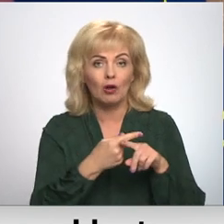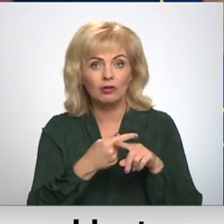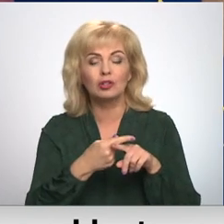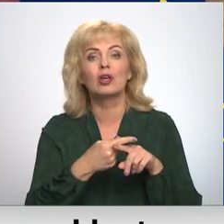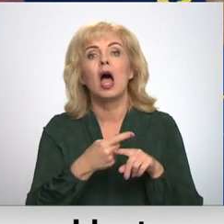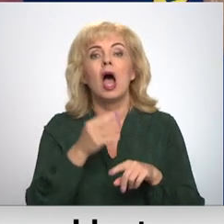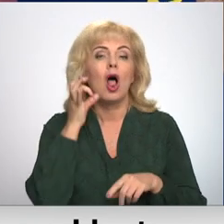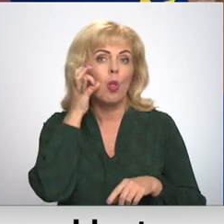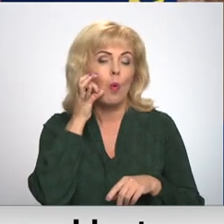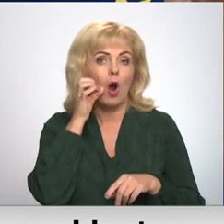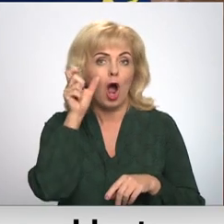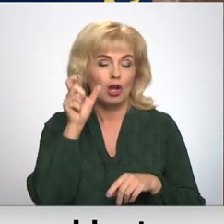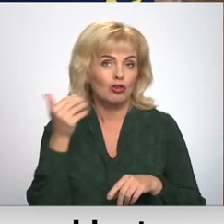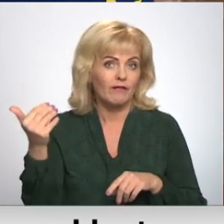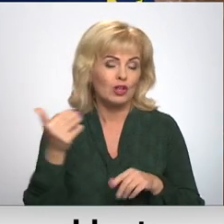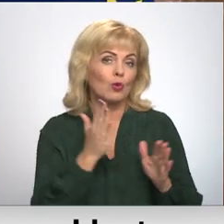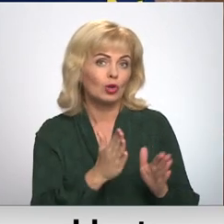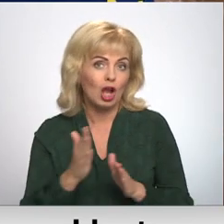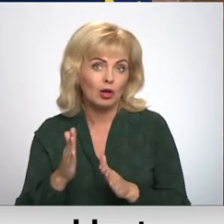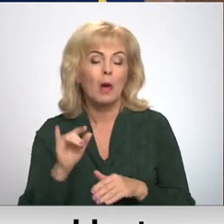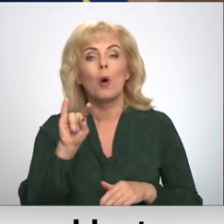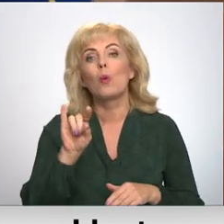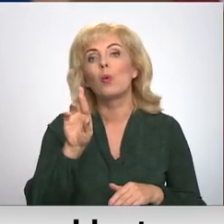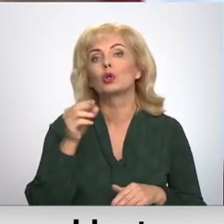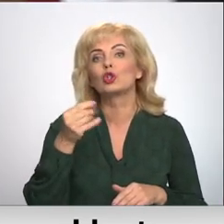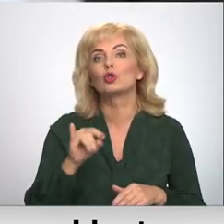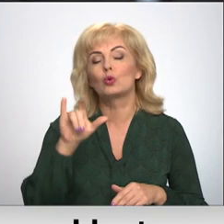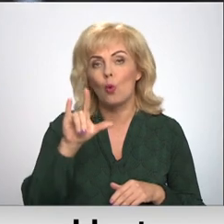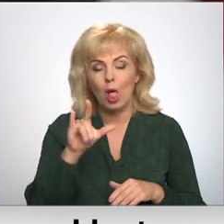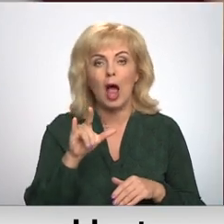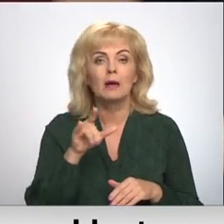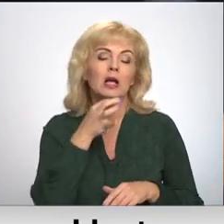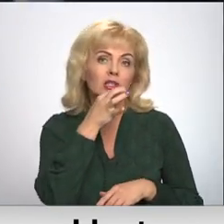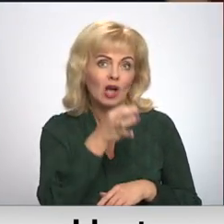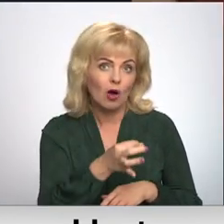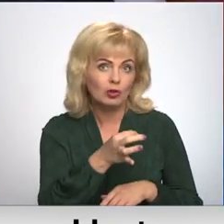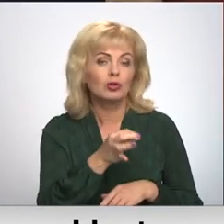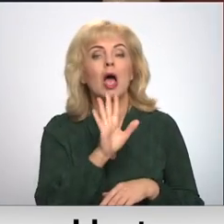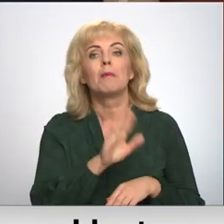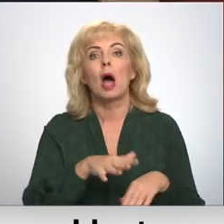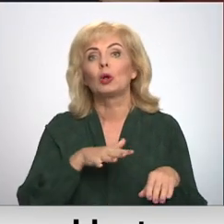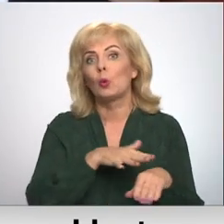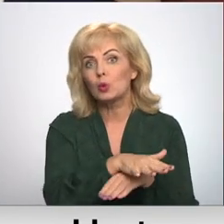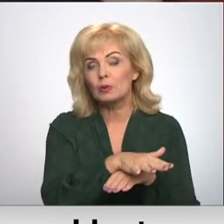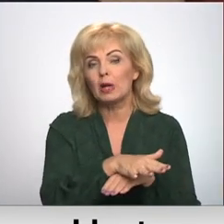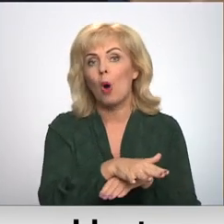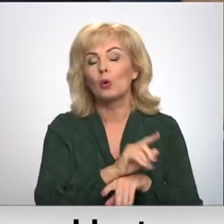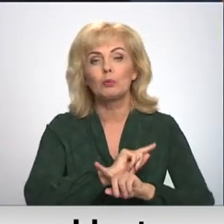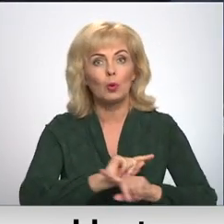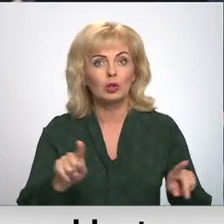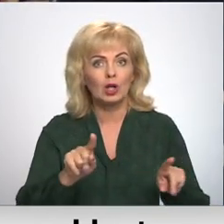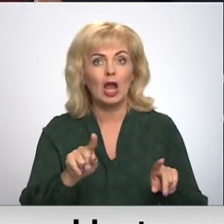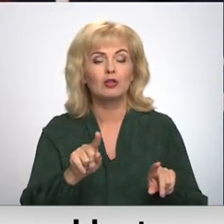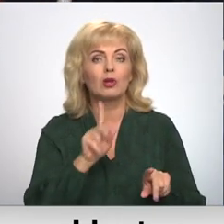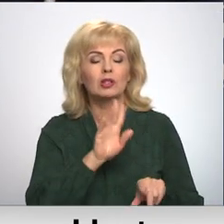Lukašenko režīms. Un Ursula von der Leyen uzsvēra, ka Latvija uz šo te hibrīdu uzbrukumu ir rēģējusi vienlaikus gan humānā